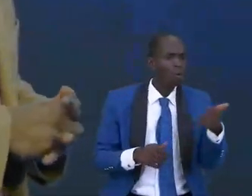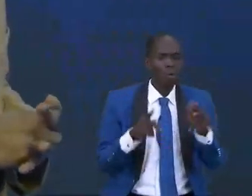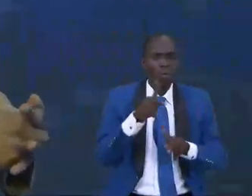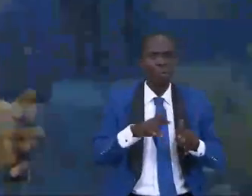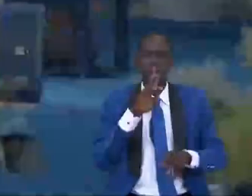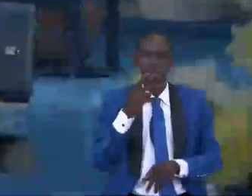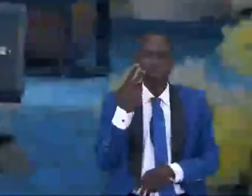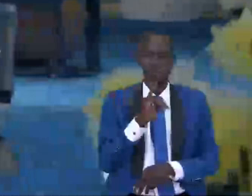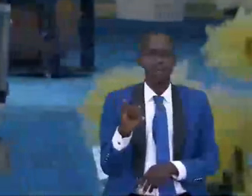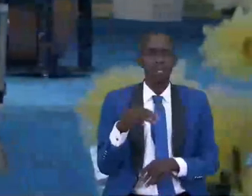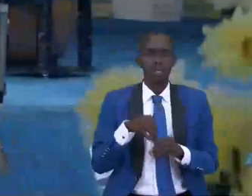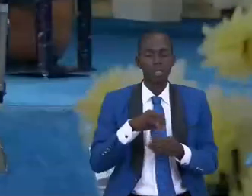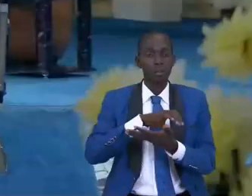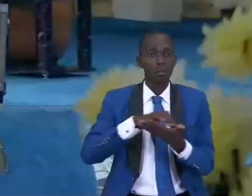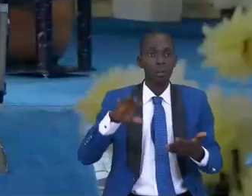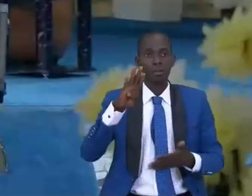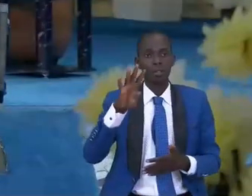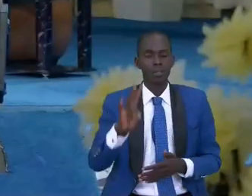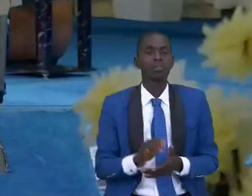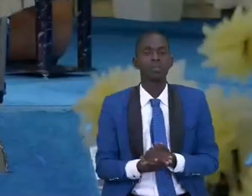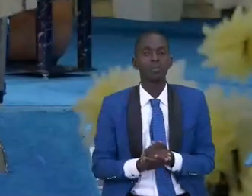c'est dit au verset 47.